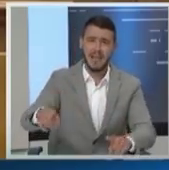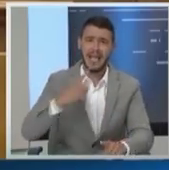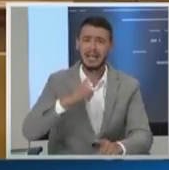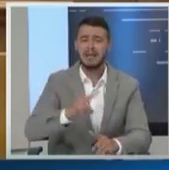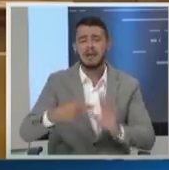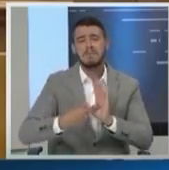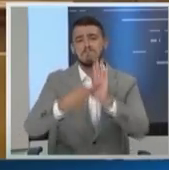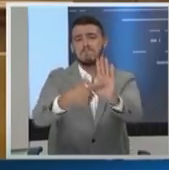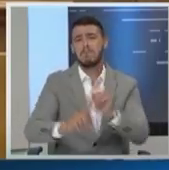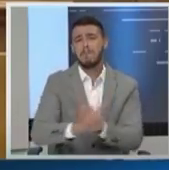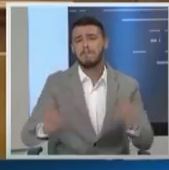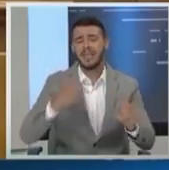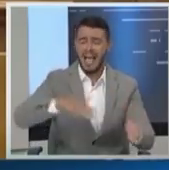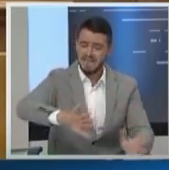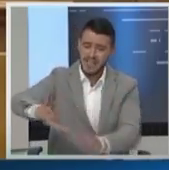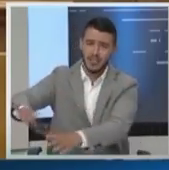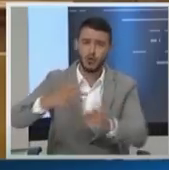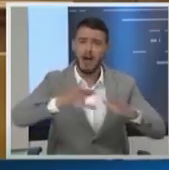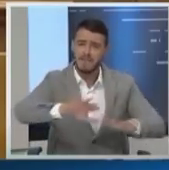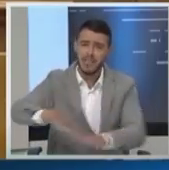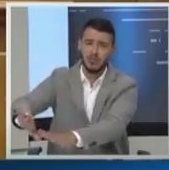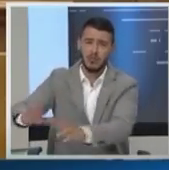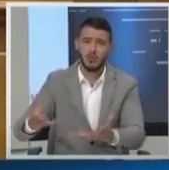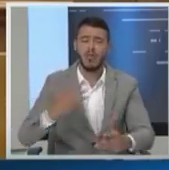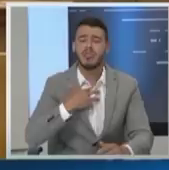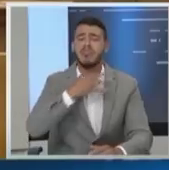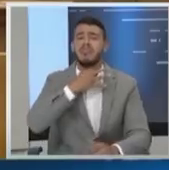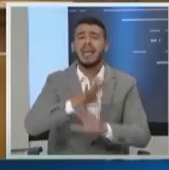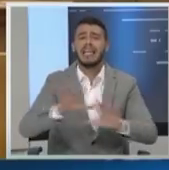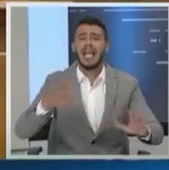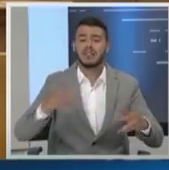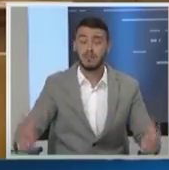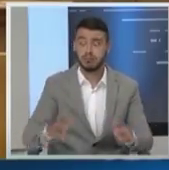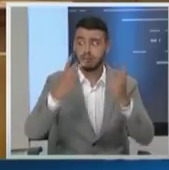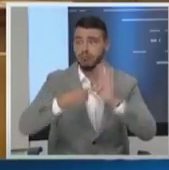αναδεικνύετε. Άστο να πάει. Δεν χρειάζεται.